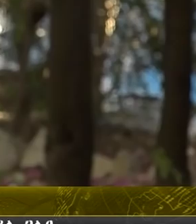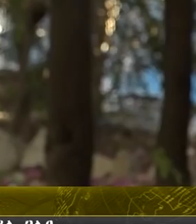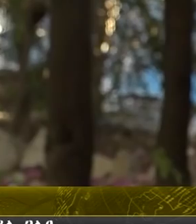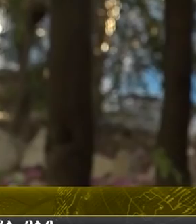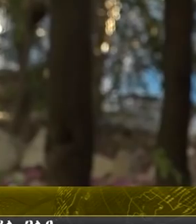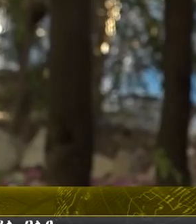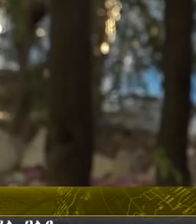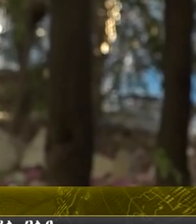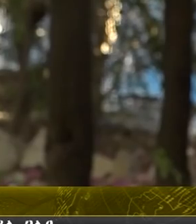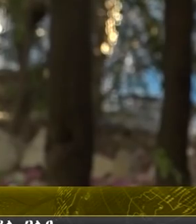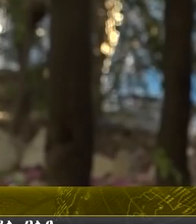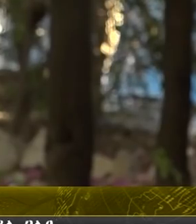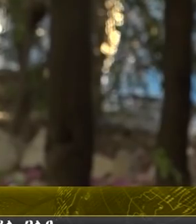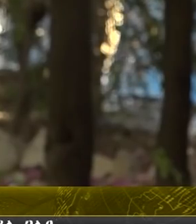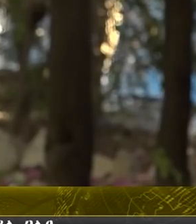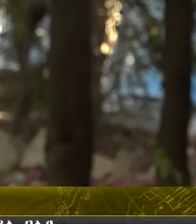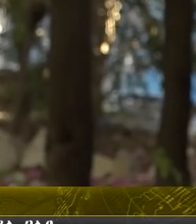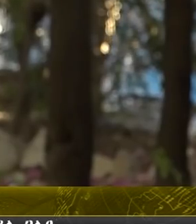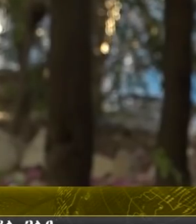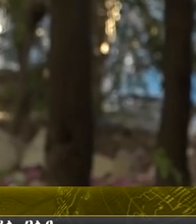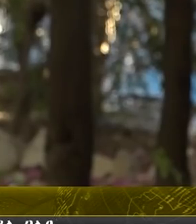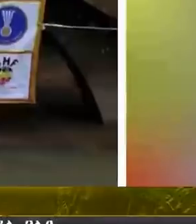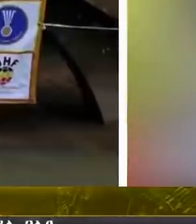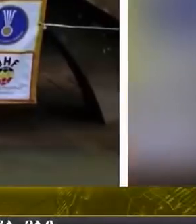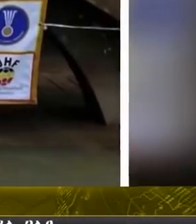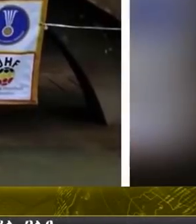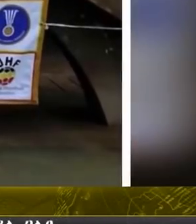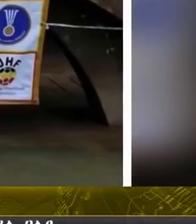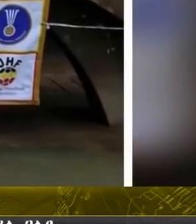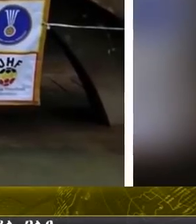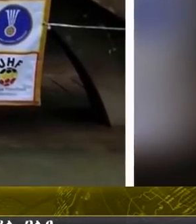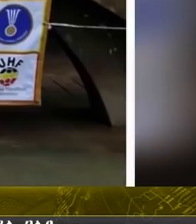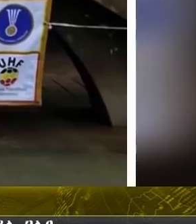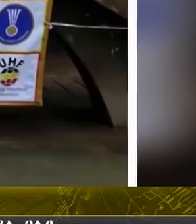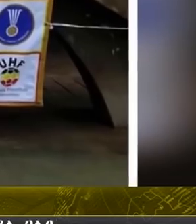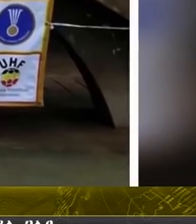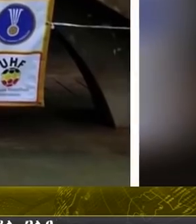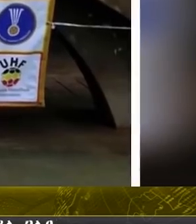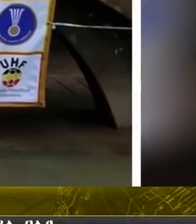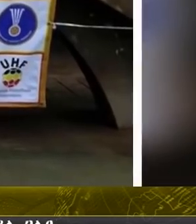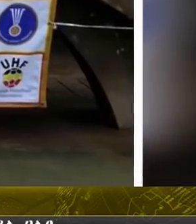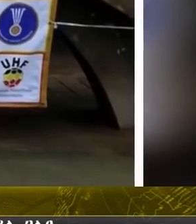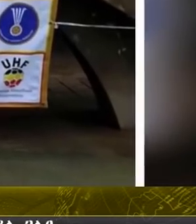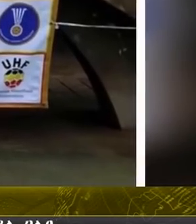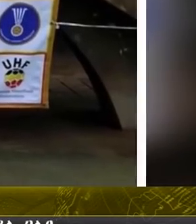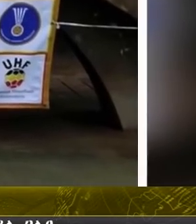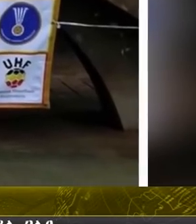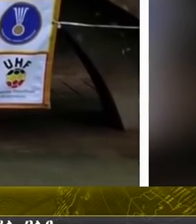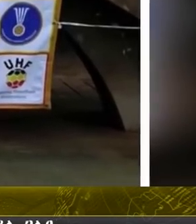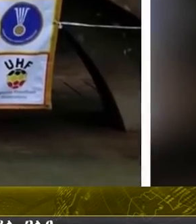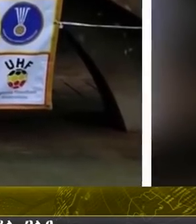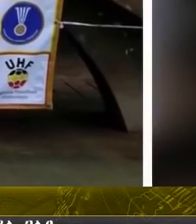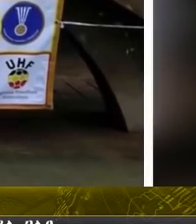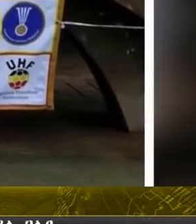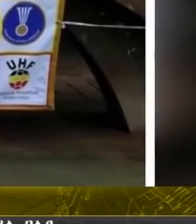ሳልሳይ ሒዝና መፂና ማለት ንኢትዮጵያ ተጫወትላ ኣለኹ ማለት እዩ ድሕርዚ ንሃገራዊት ጋንታ ኢትዮጵያ ሓለቓን ኣሰልጣንን ኮይኑ ዝመርሐ ኣማኑኤል ሕዚ